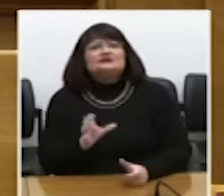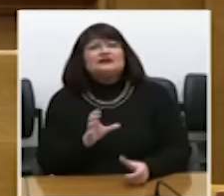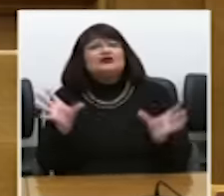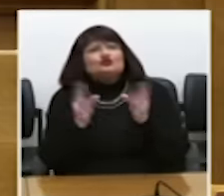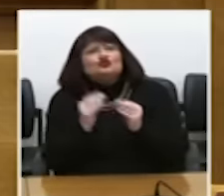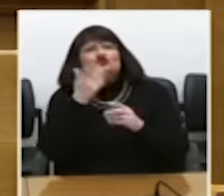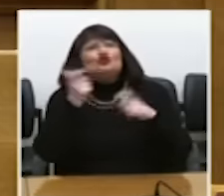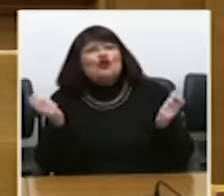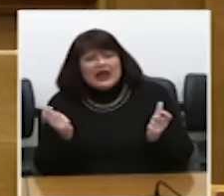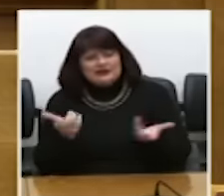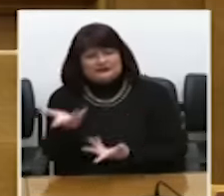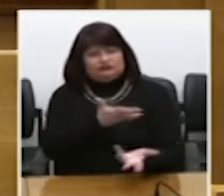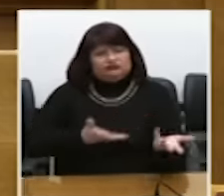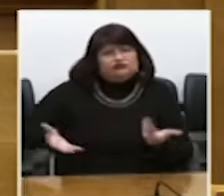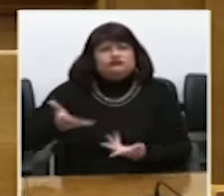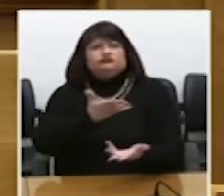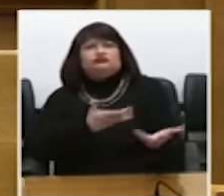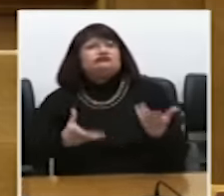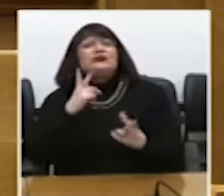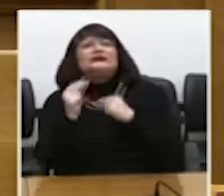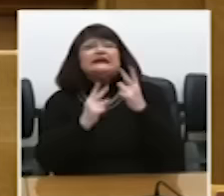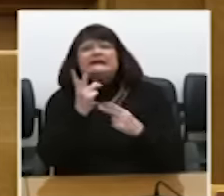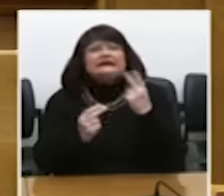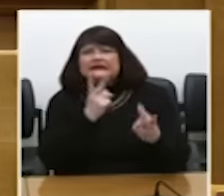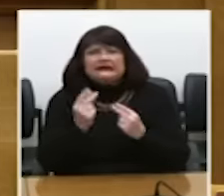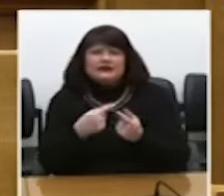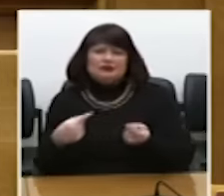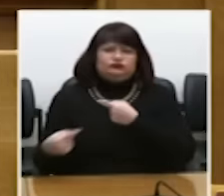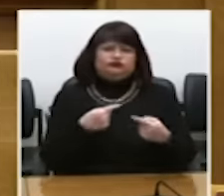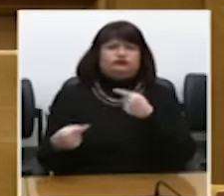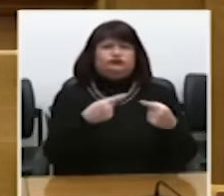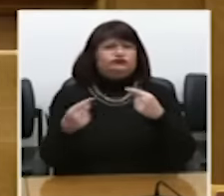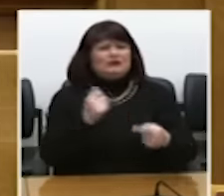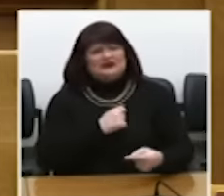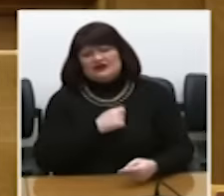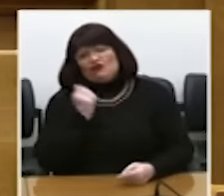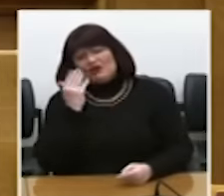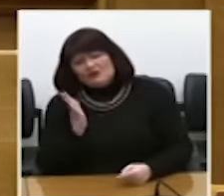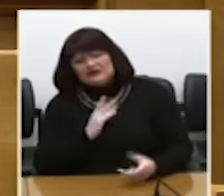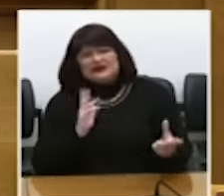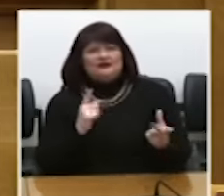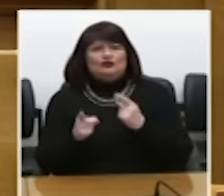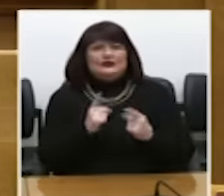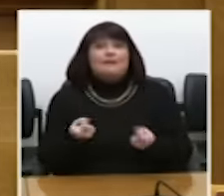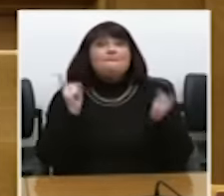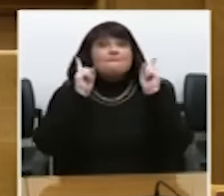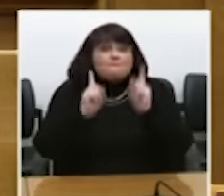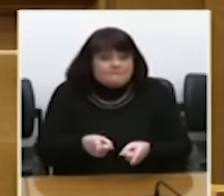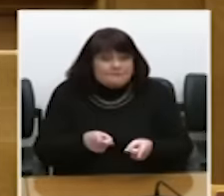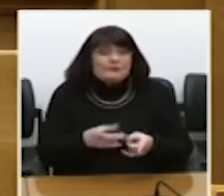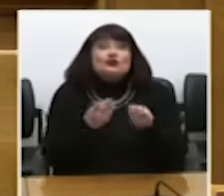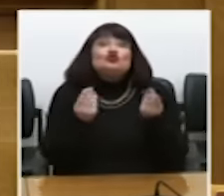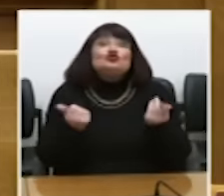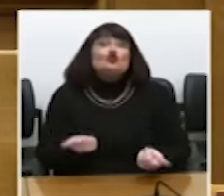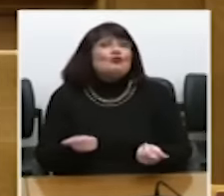να ανταλλάσσουν απόψεις, ακόμα και να συγκρούονται ιδεολογικά και να συναποφασίζουν τελικά τα μέσα με τα